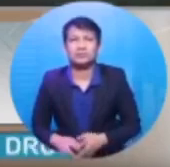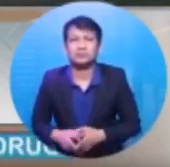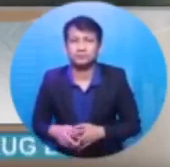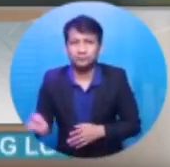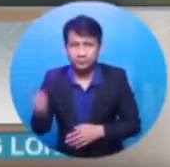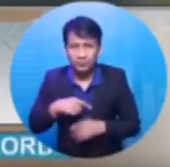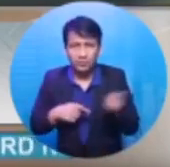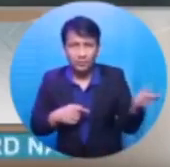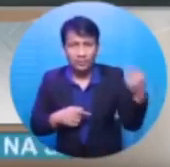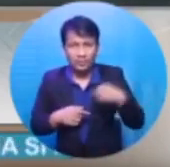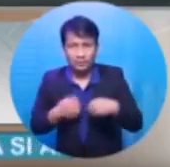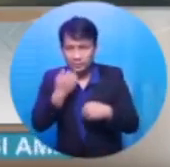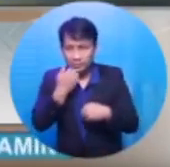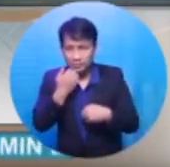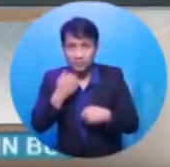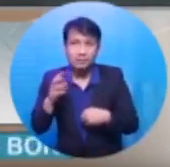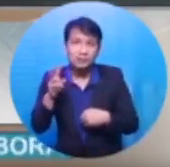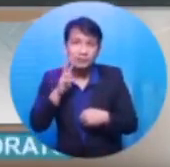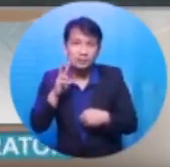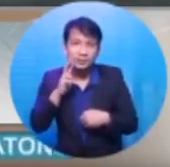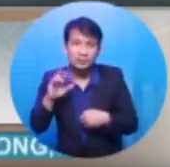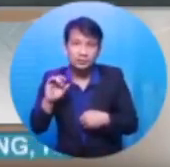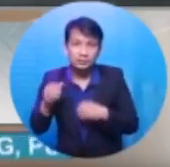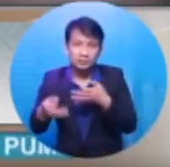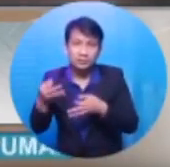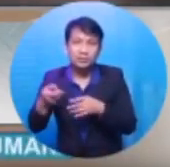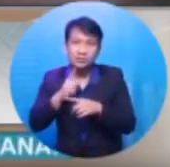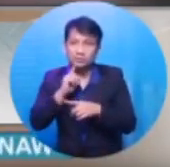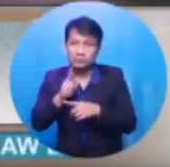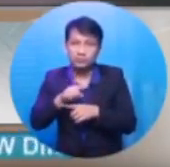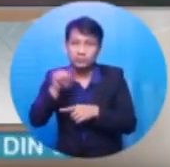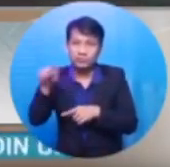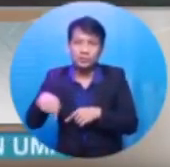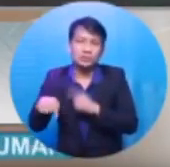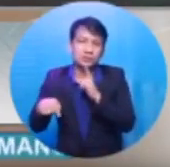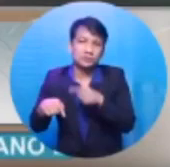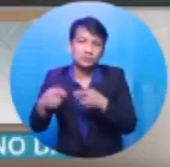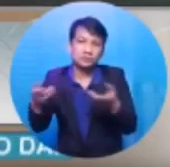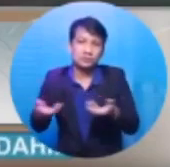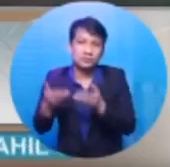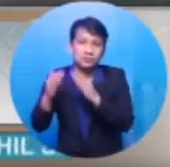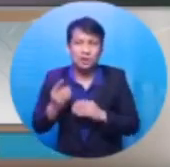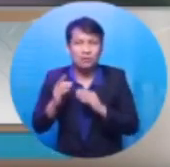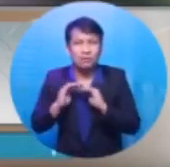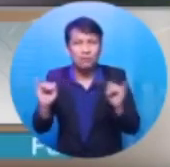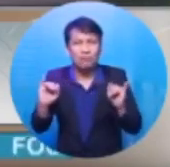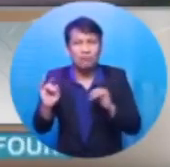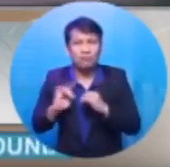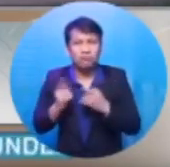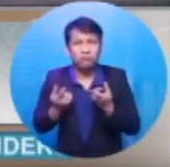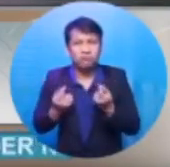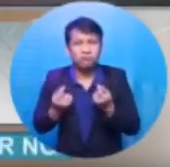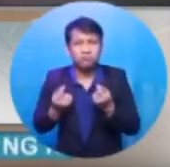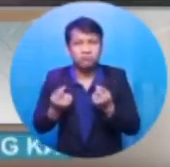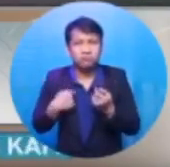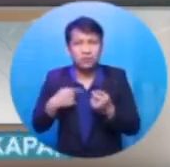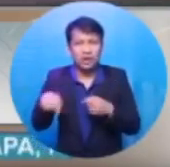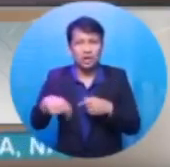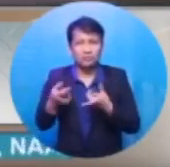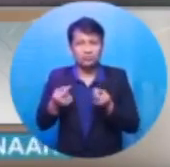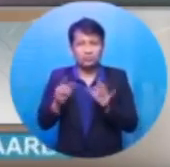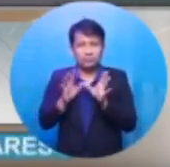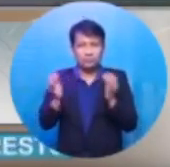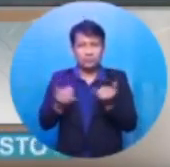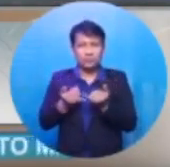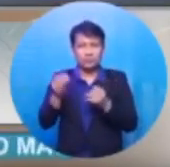opo. Mga kasalanan. Ang Villadares ang taga dyan talaga. Opo, tiga rito sila, dito bahay nila eh. Ano po yung maging disposition po ng barangay